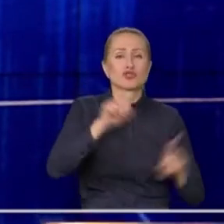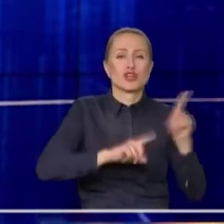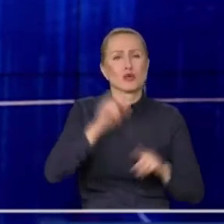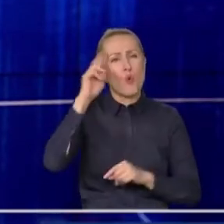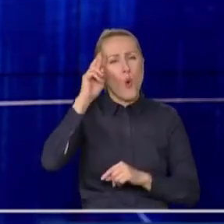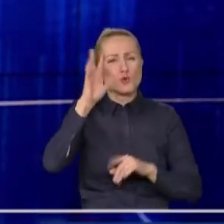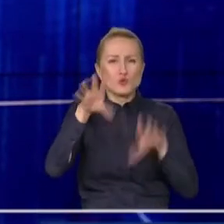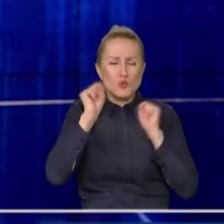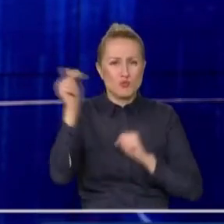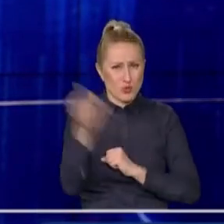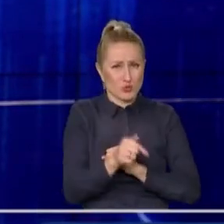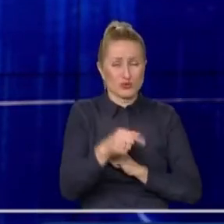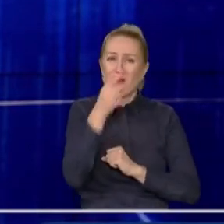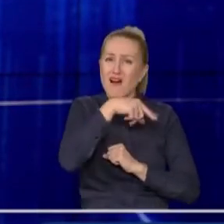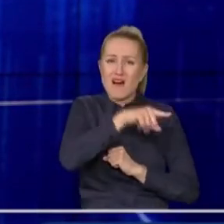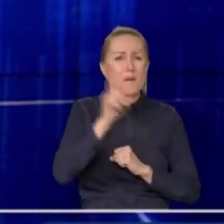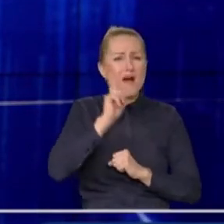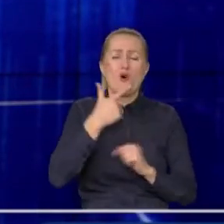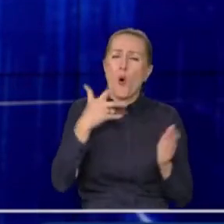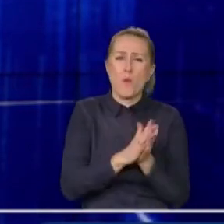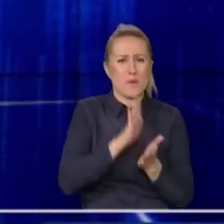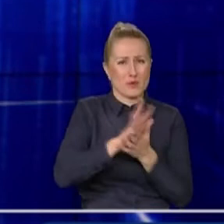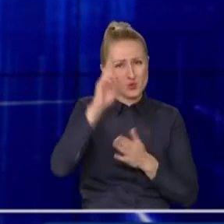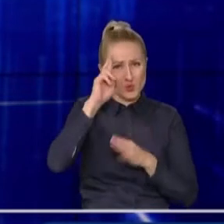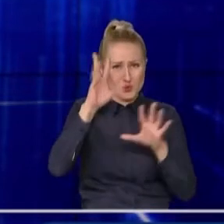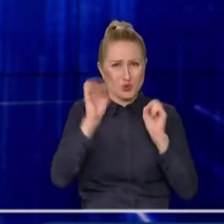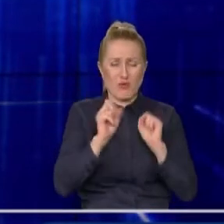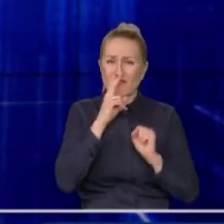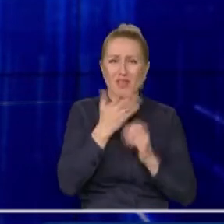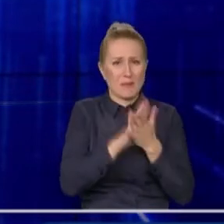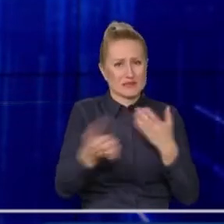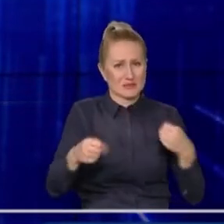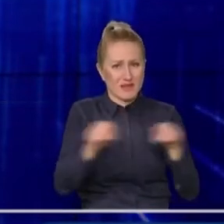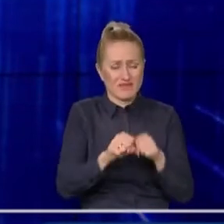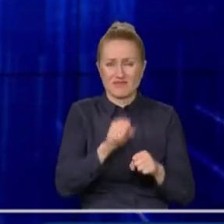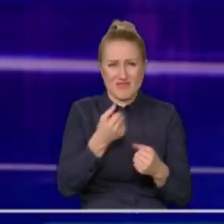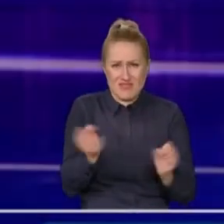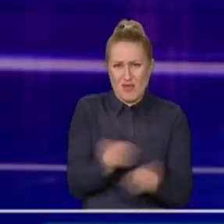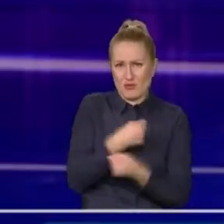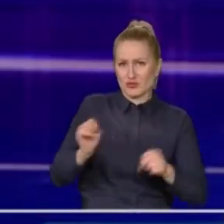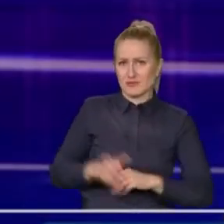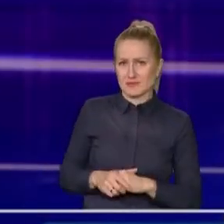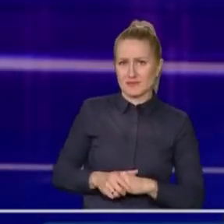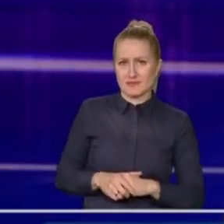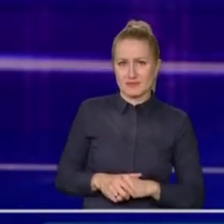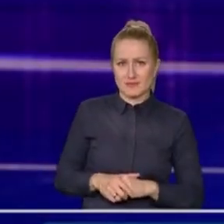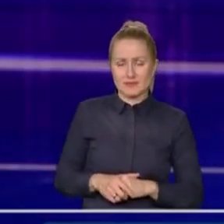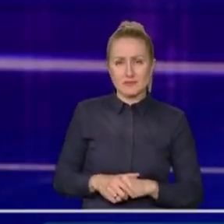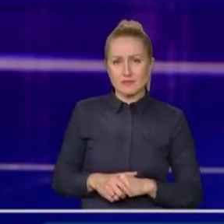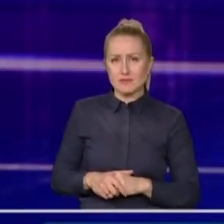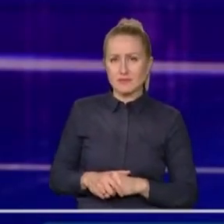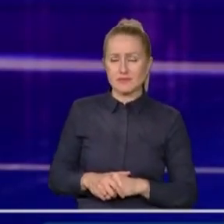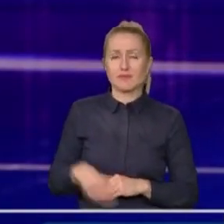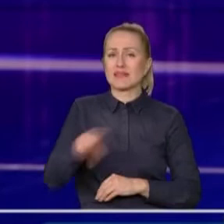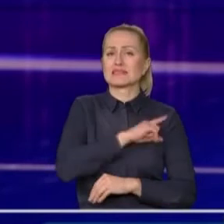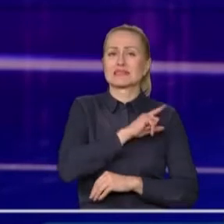rozumu. To są opinie bezrozumne, niesprawiedliwe i niedopuszczalne. Nasi